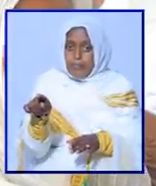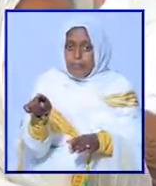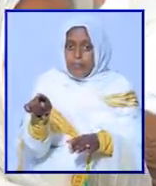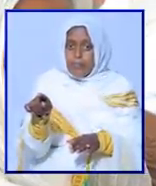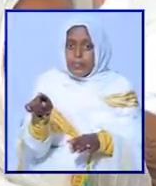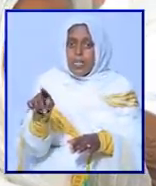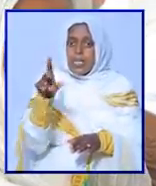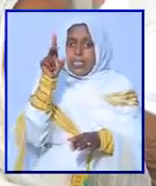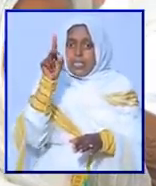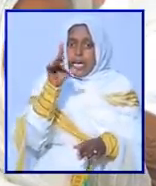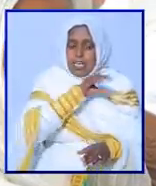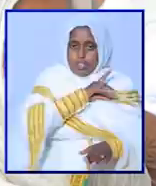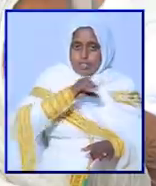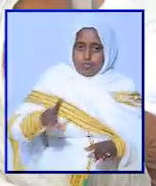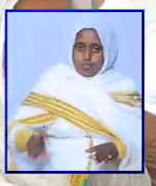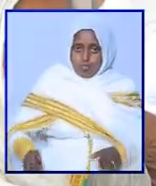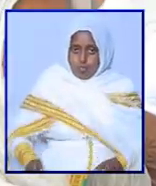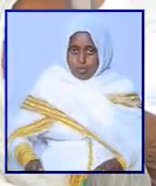እናንተም